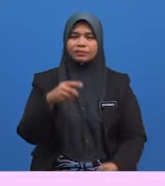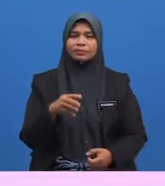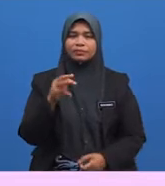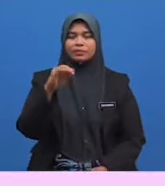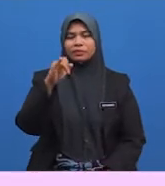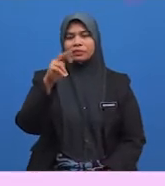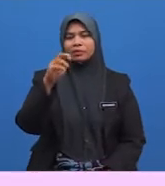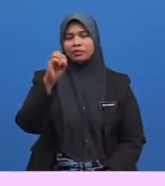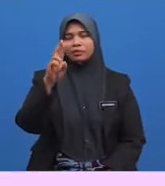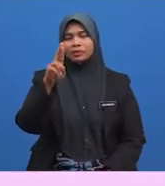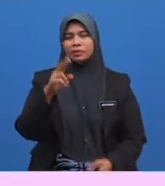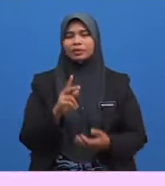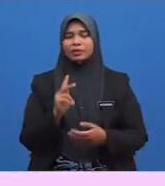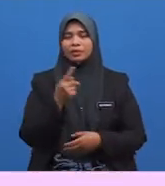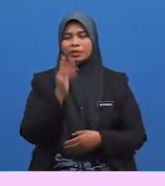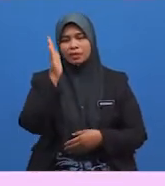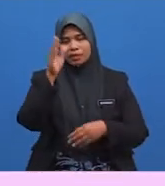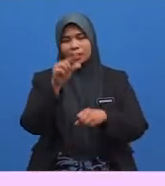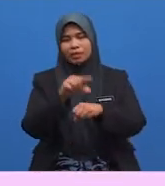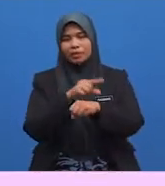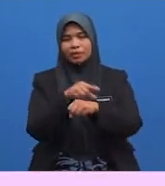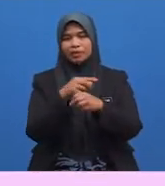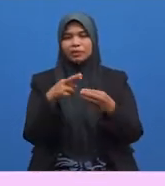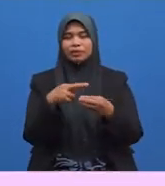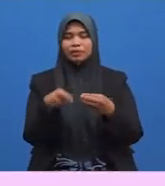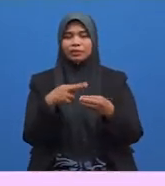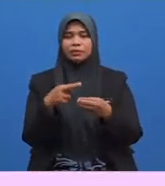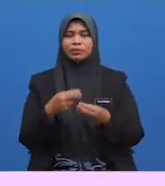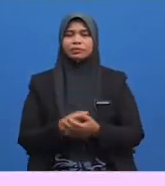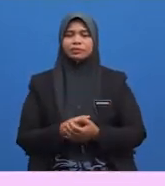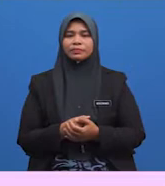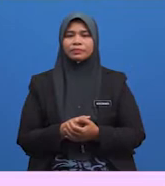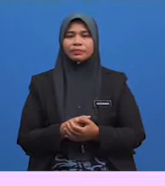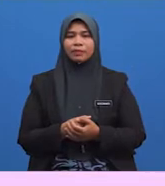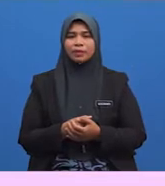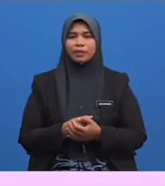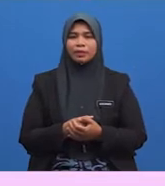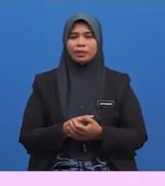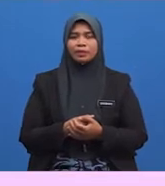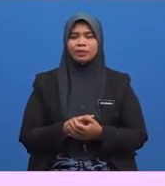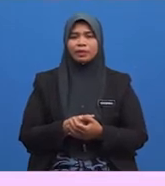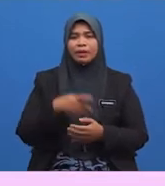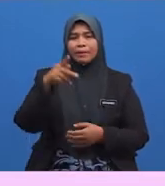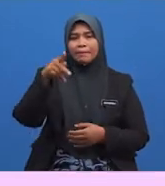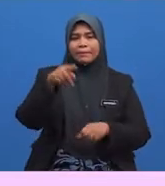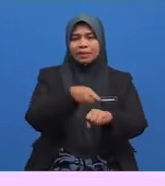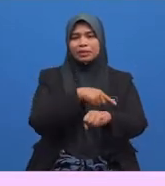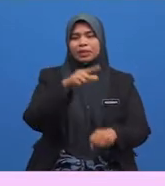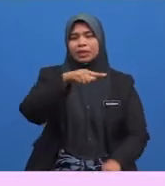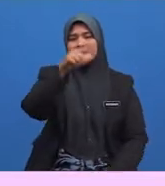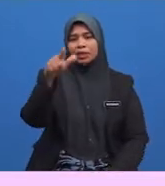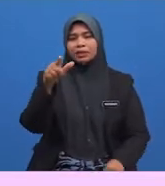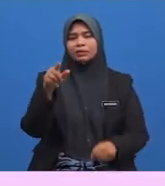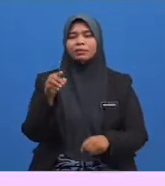itu, kita akan menggunakan rumus mengira panjang lengkung. Gantikan